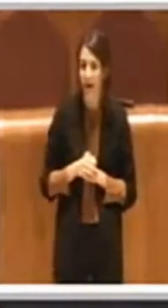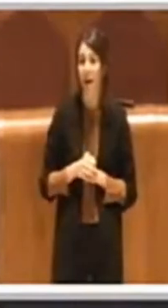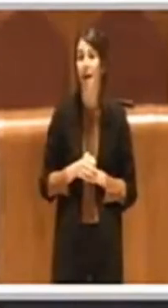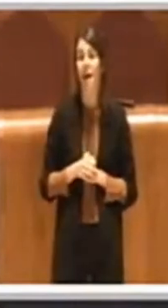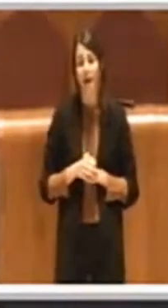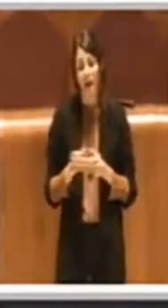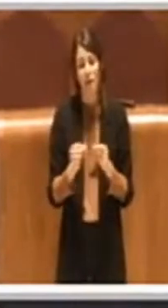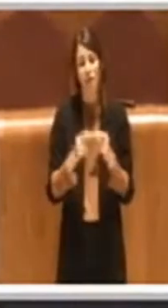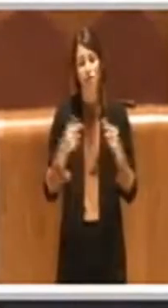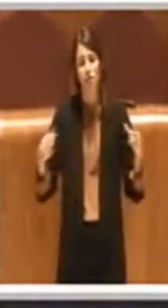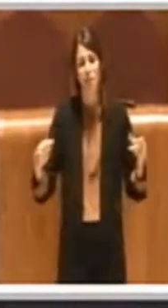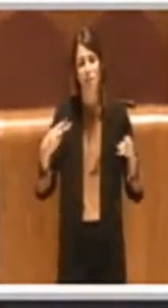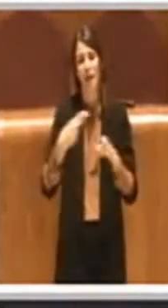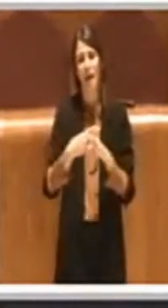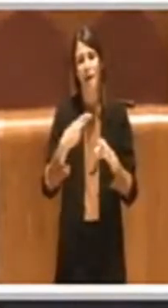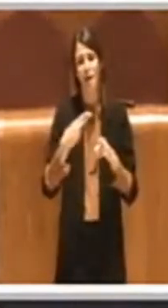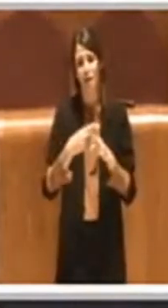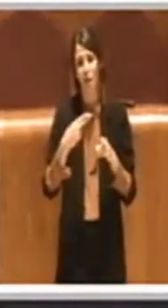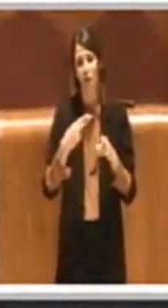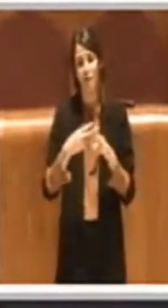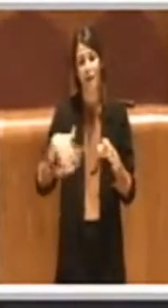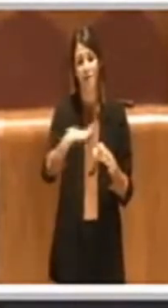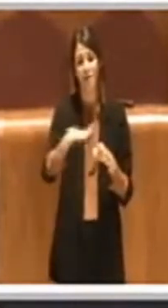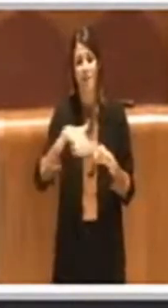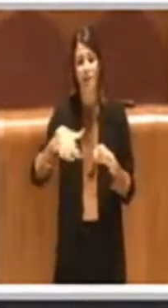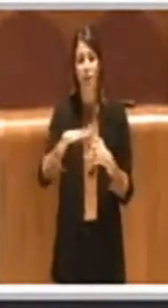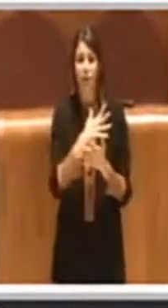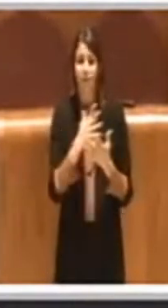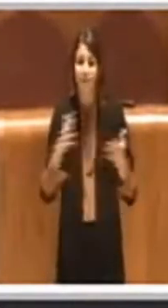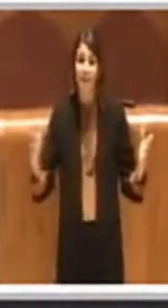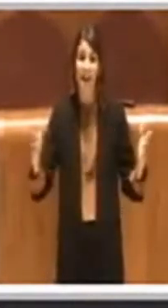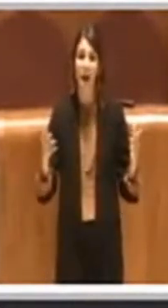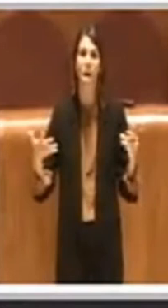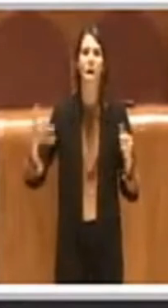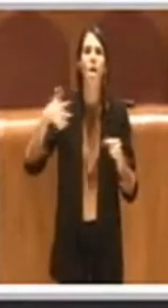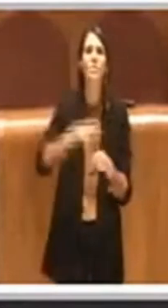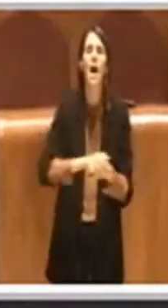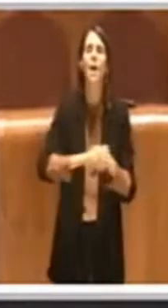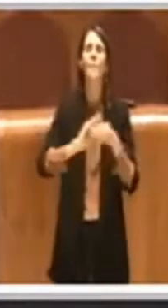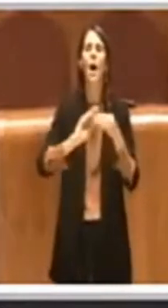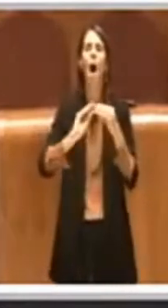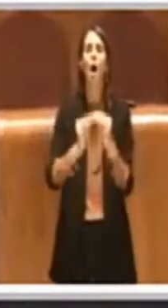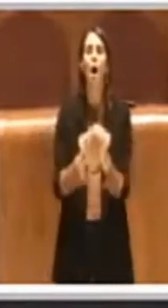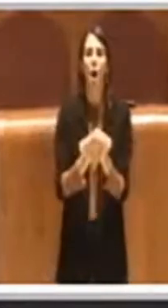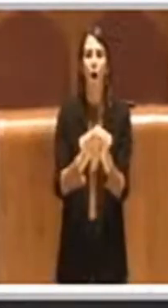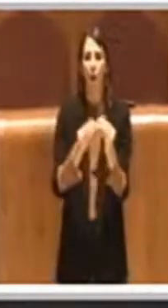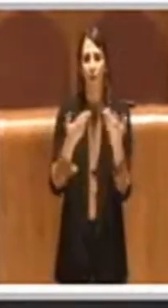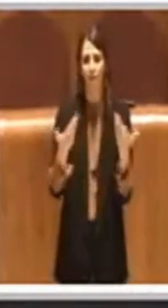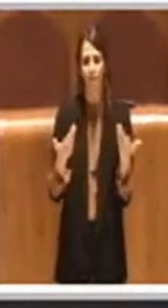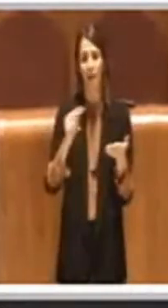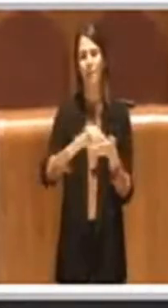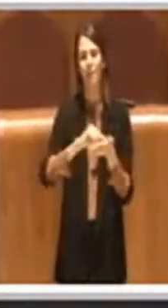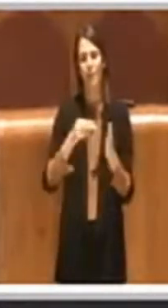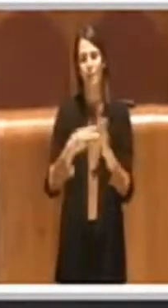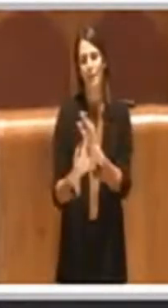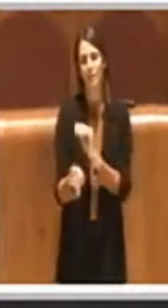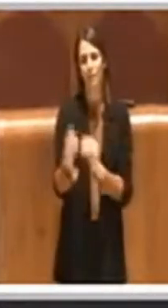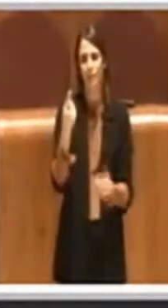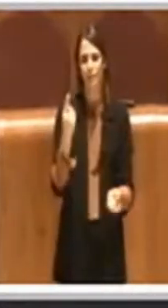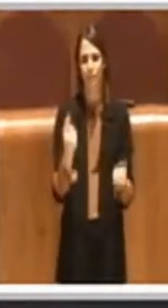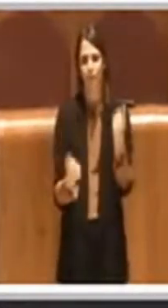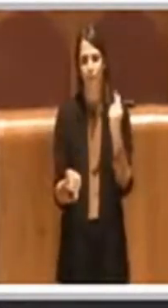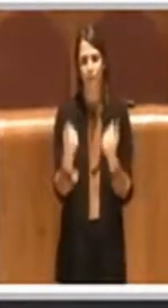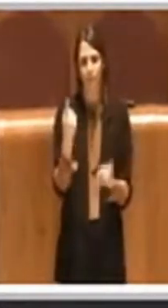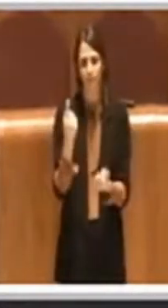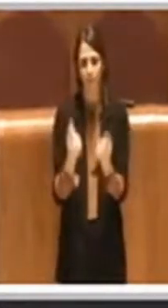che si deve andare a coprire aumentano di conseguenza i problemi per cui io